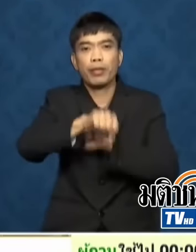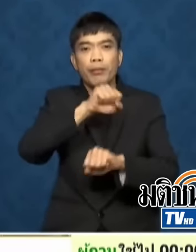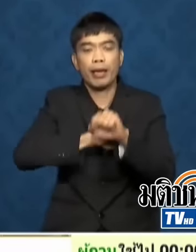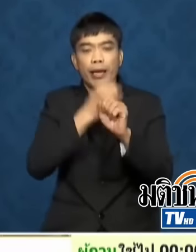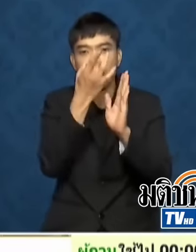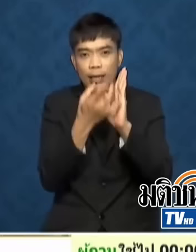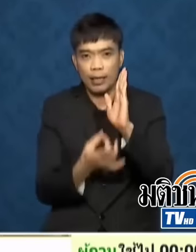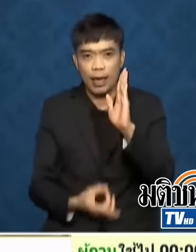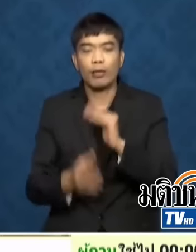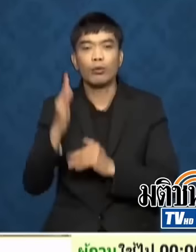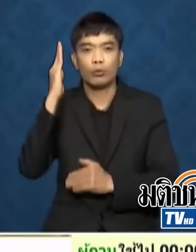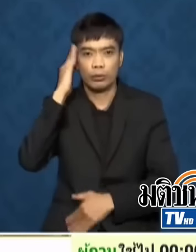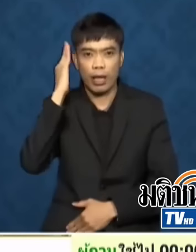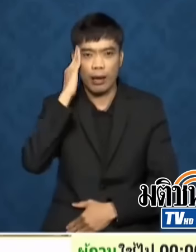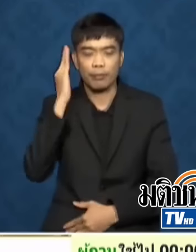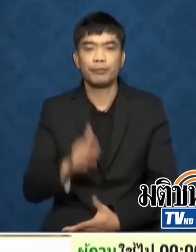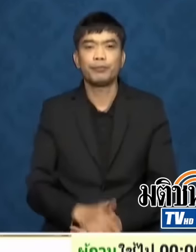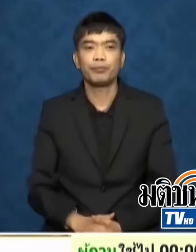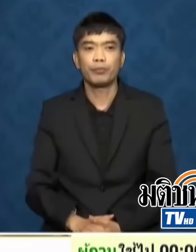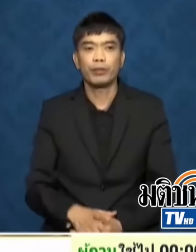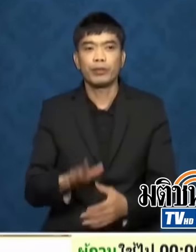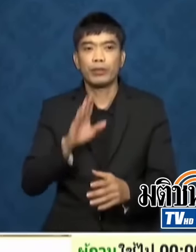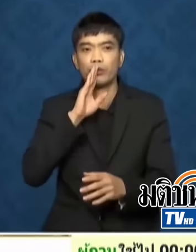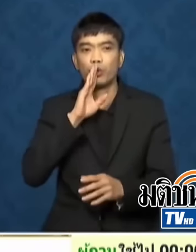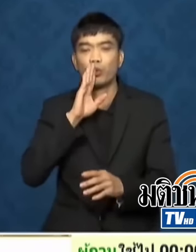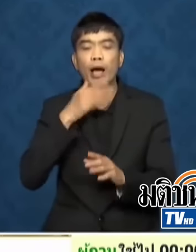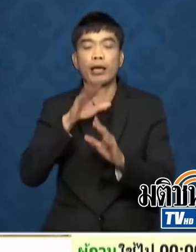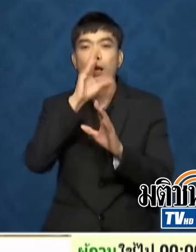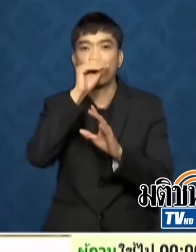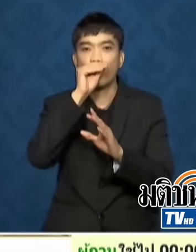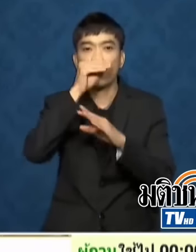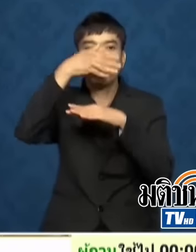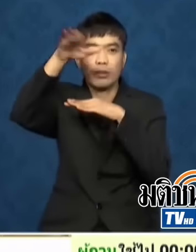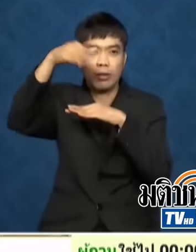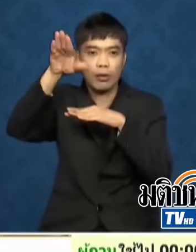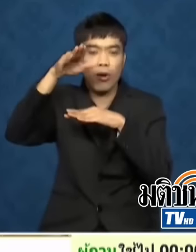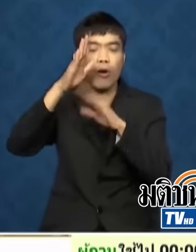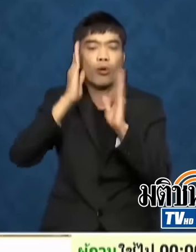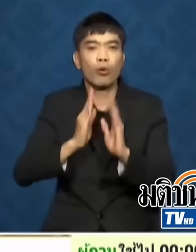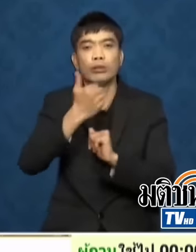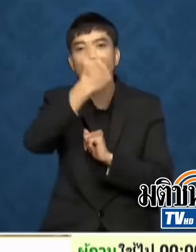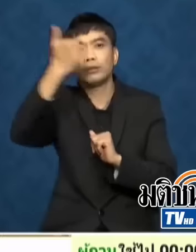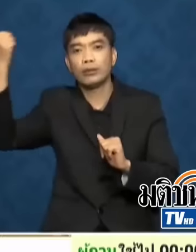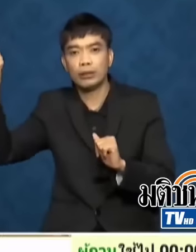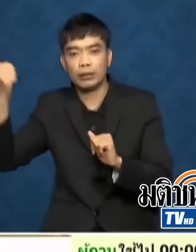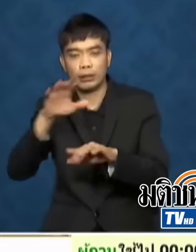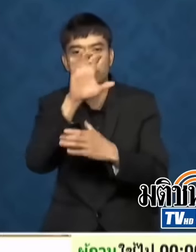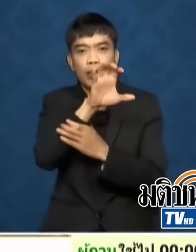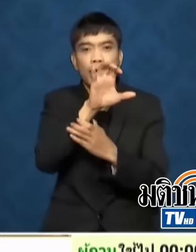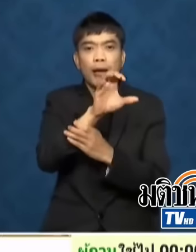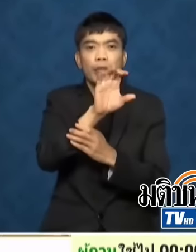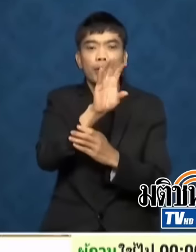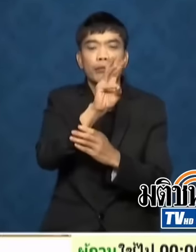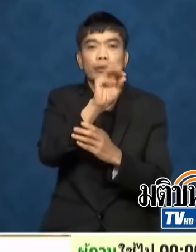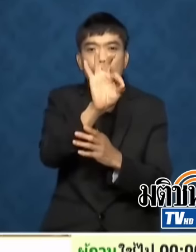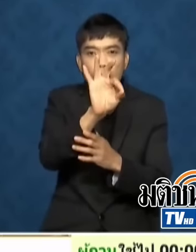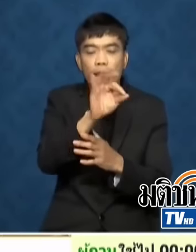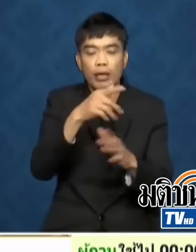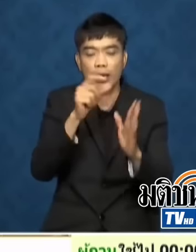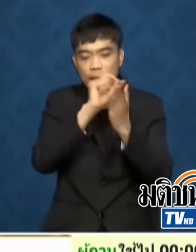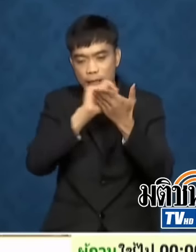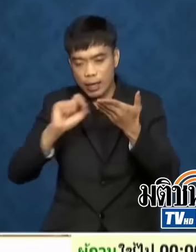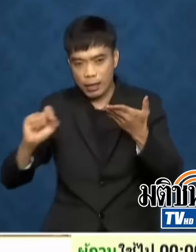ไรแม้กระทั่งในเรื่องของการพาดพิงบุคคลภายนอกนะครับถ้าเราดูข้อบังคับนะครับไม่ว่าจะเป็นข้อบังคับข้อ69นะครับก็จะเขียนว่